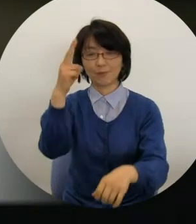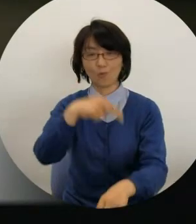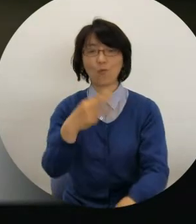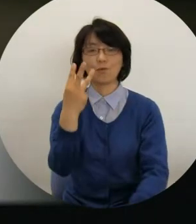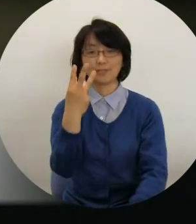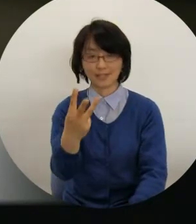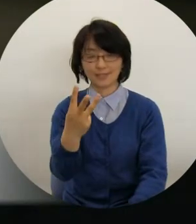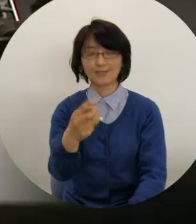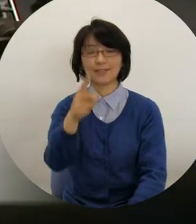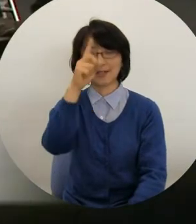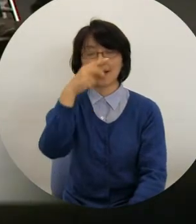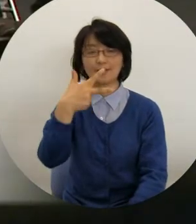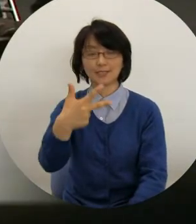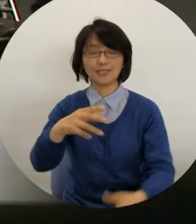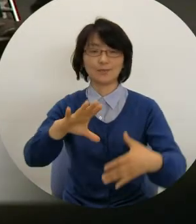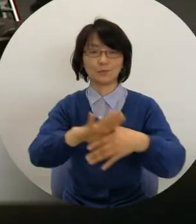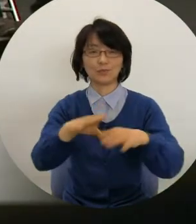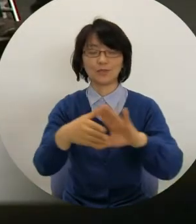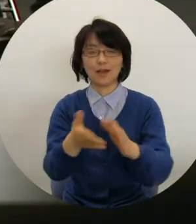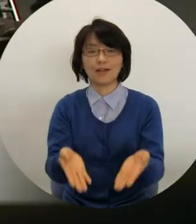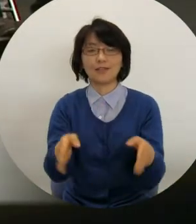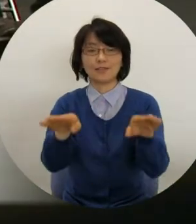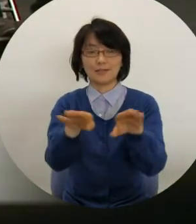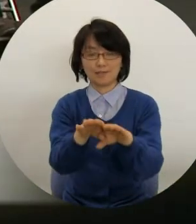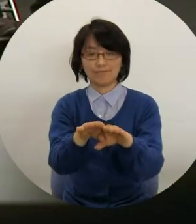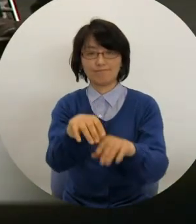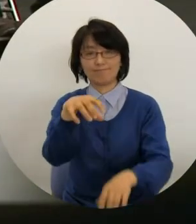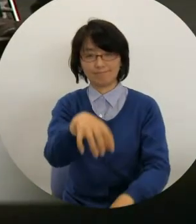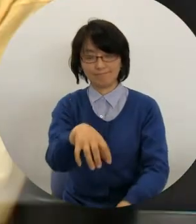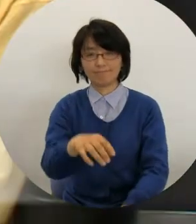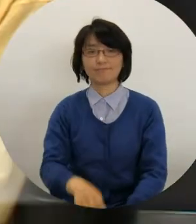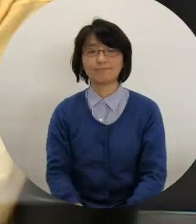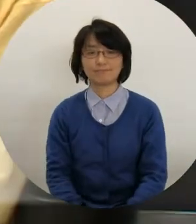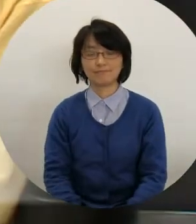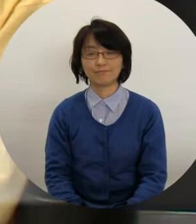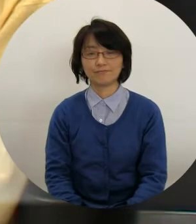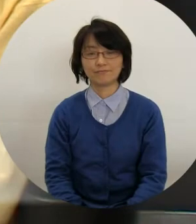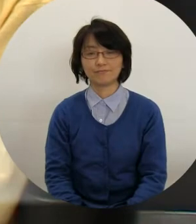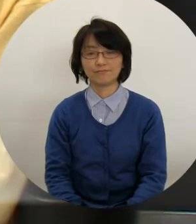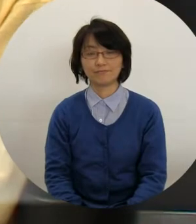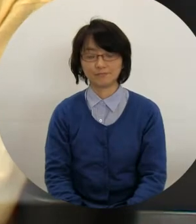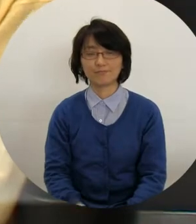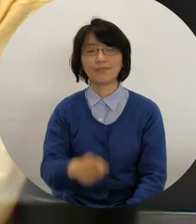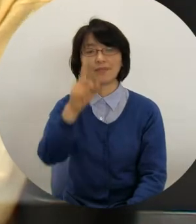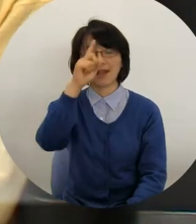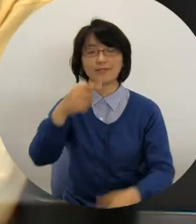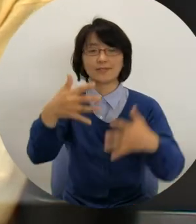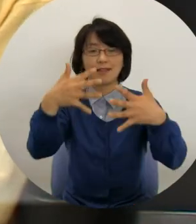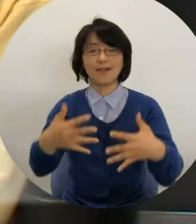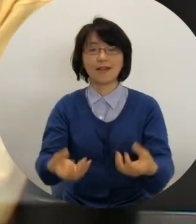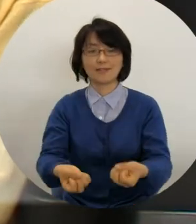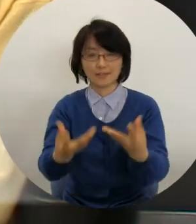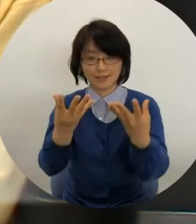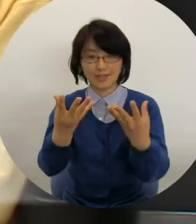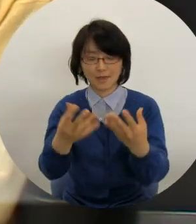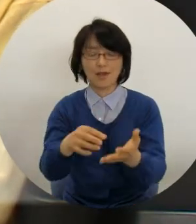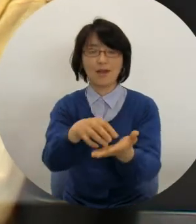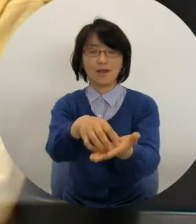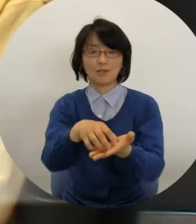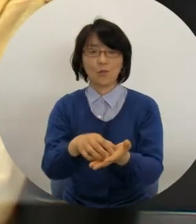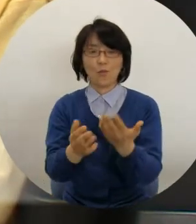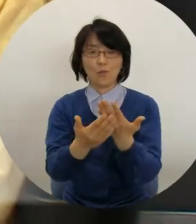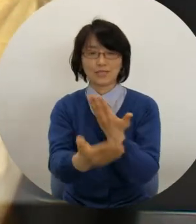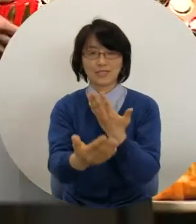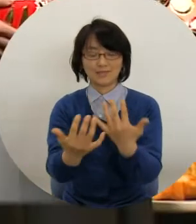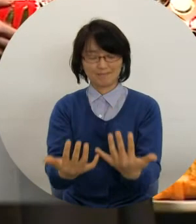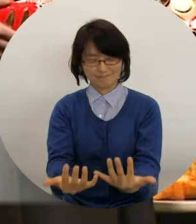から高崎市文化会館で開かれます。そして高崎映画祭といえばやはり授賞式が